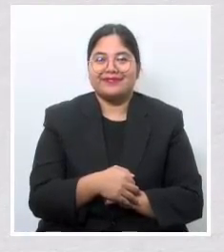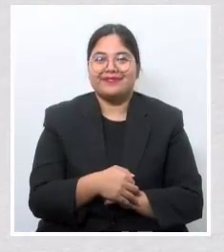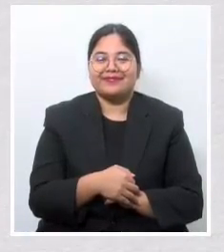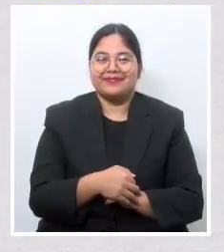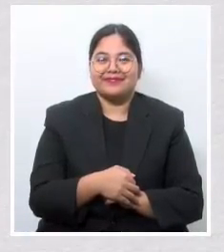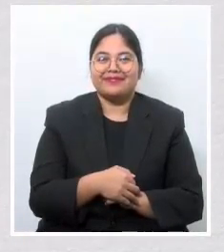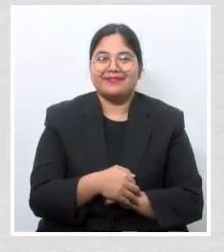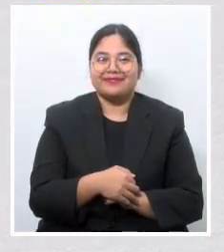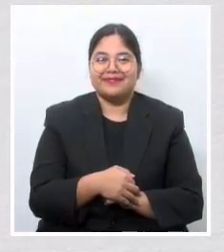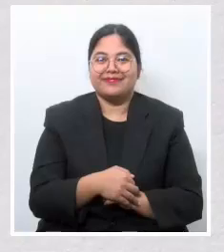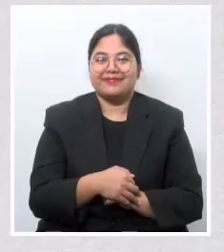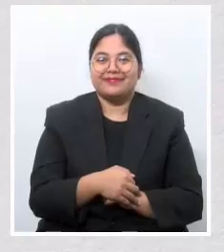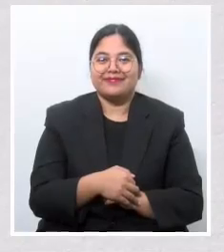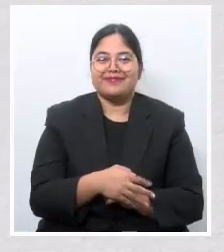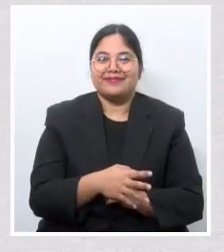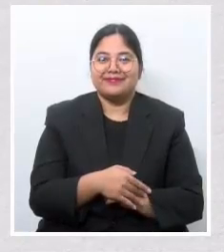body